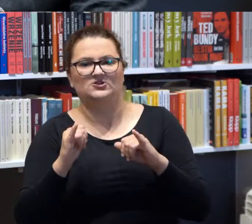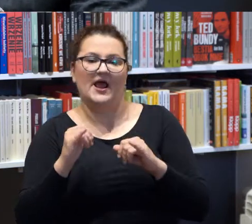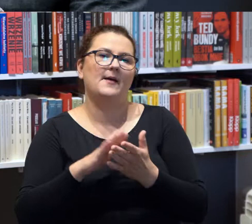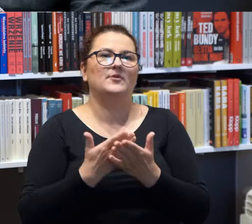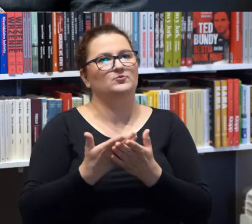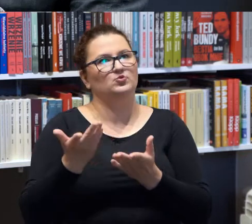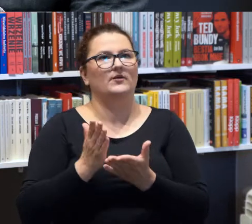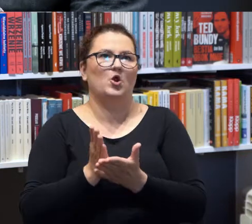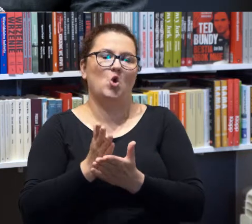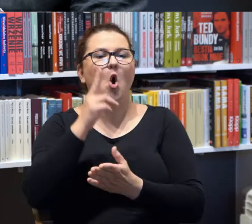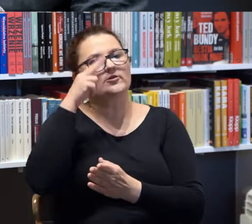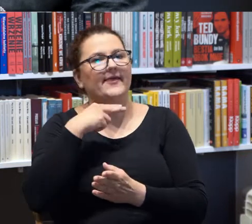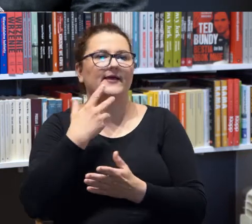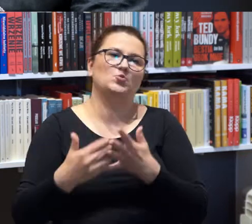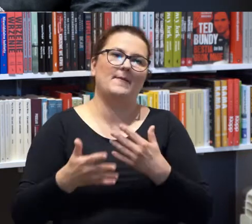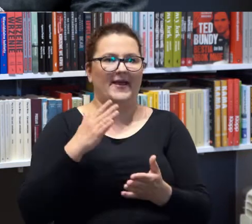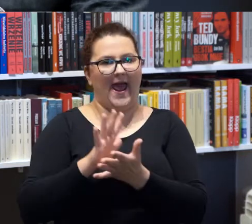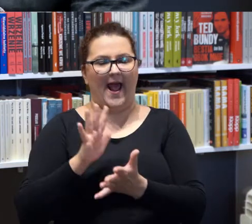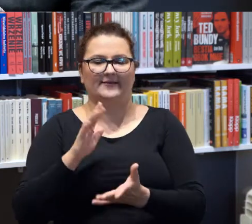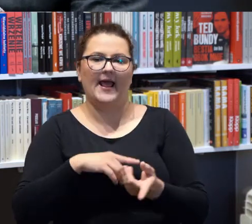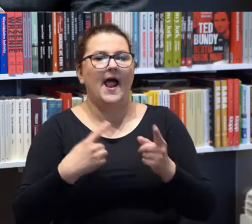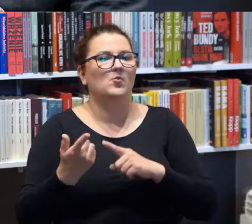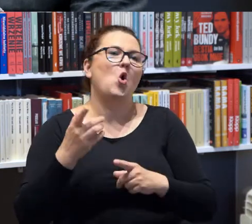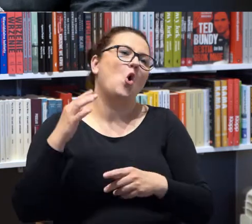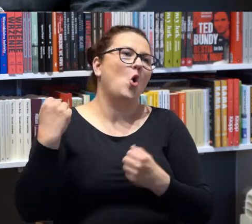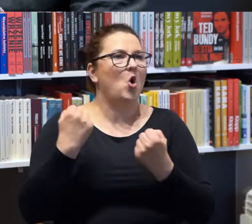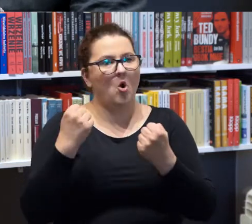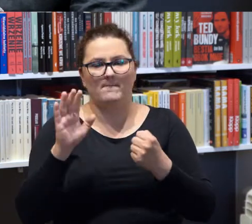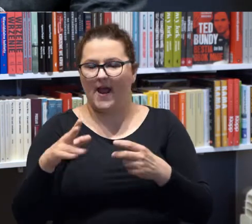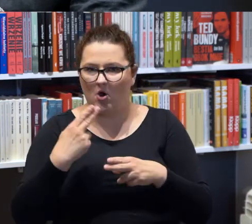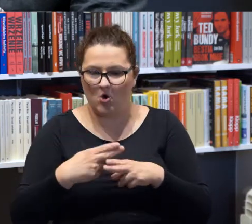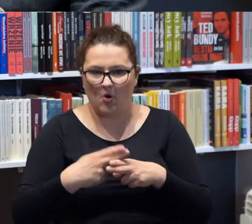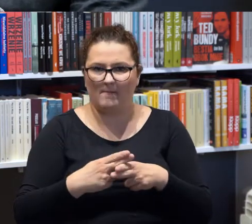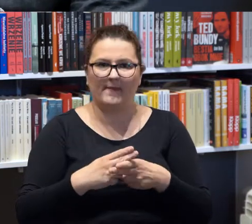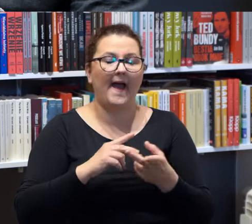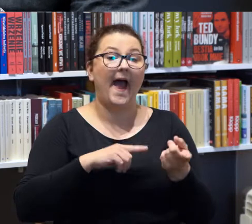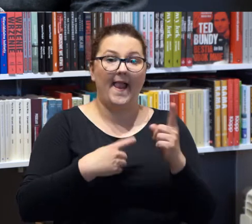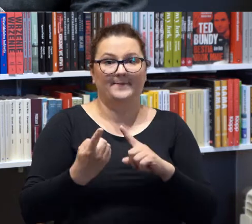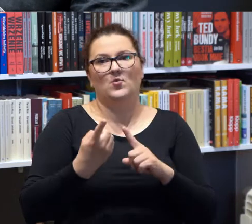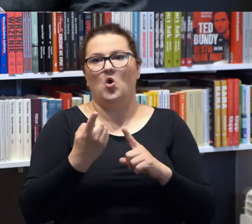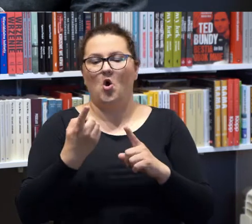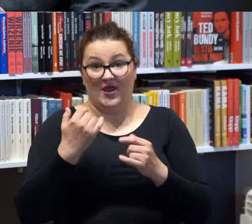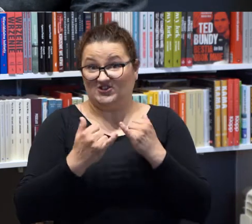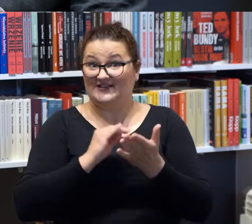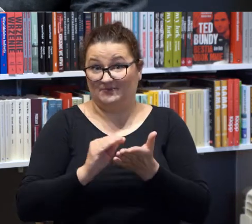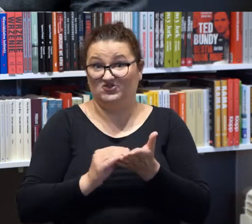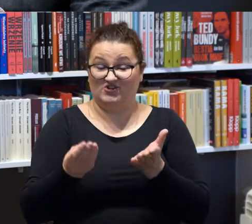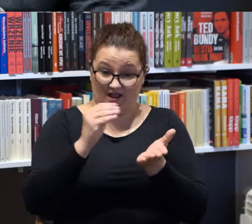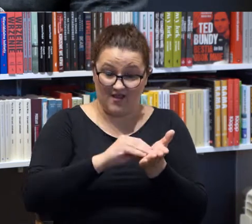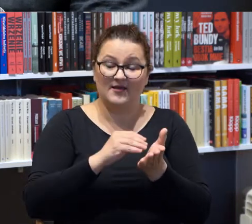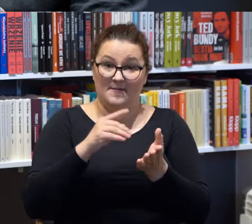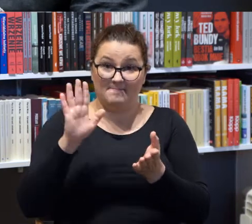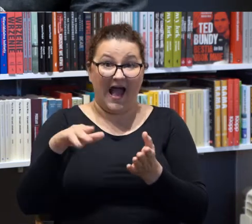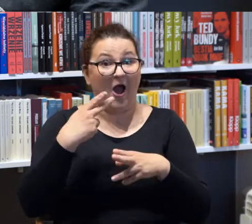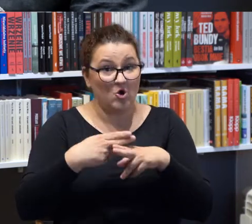słaby charakter. Albo, bo on wpadł w sidła choroby. No a jeżeli piszemy, bo on wpadł w sidła choroby, to zastanówmy się